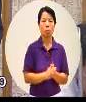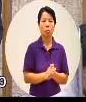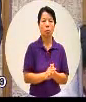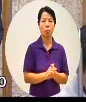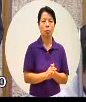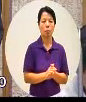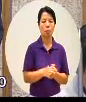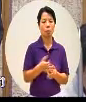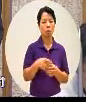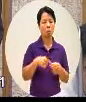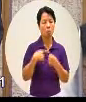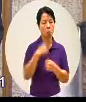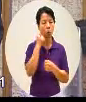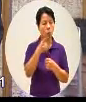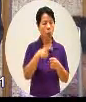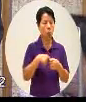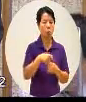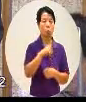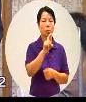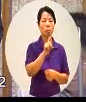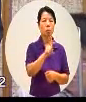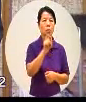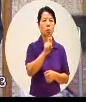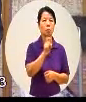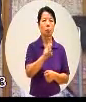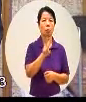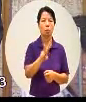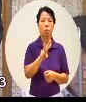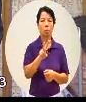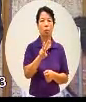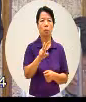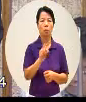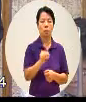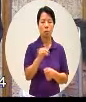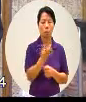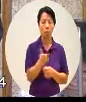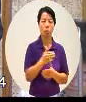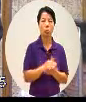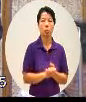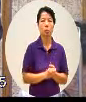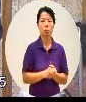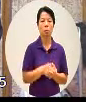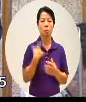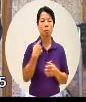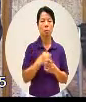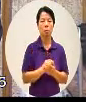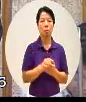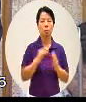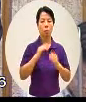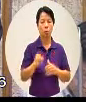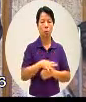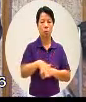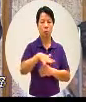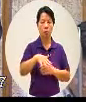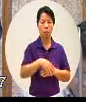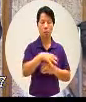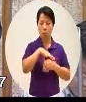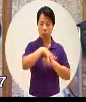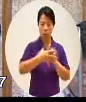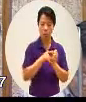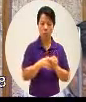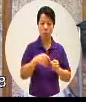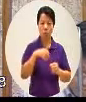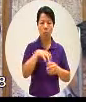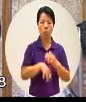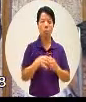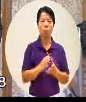120000。 才15000至120000，这是含主管加级吗？不然怎么会领到120000？ 包括在内， 包括主